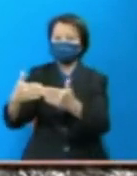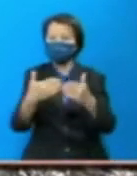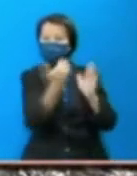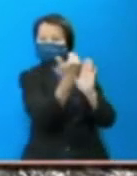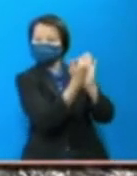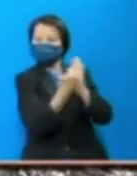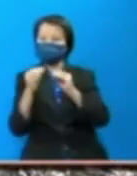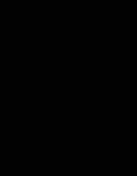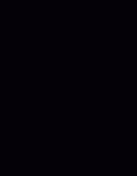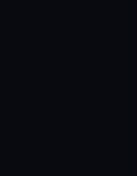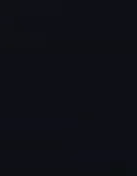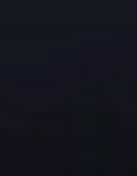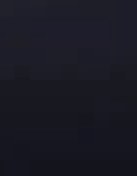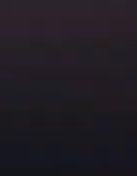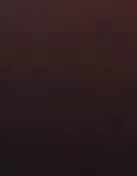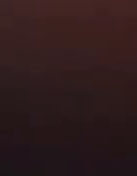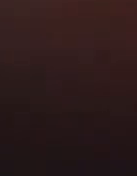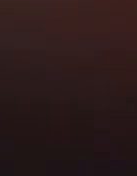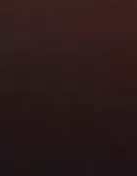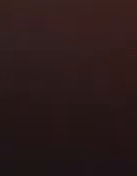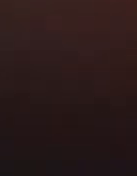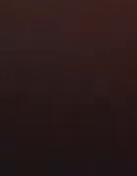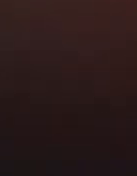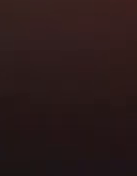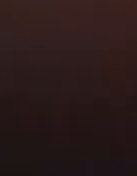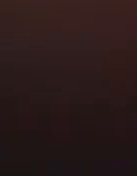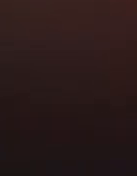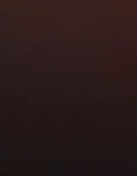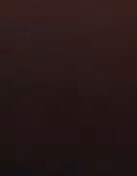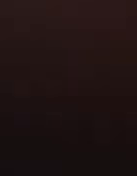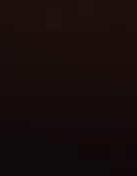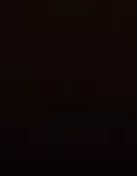mushola ar hai hai